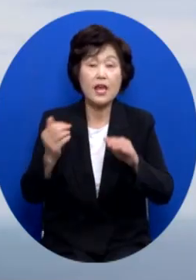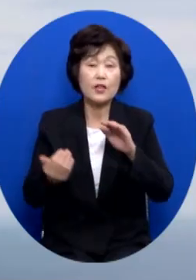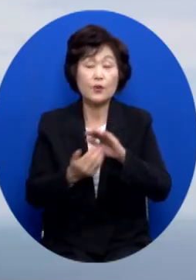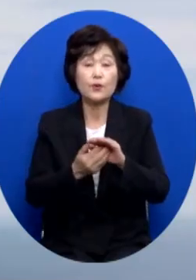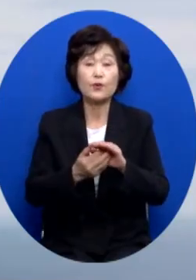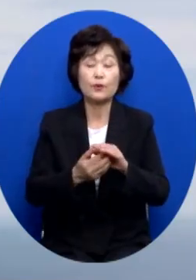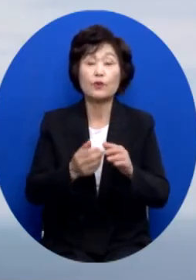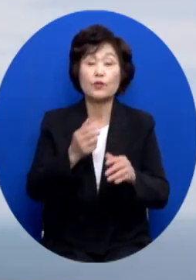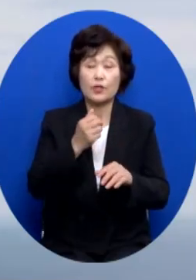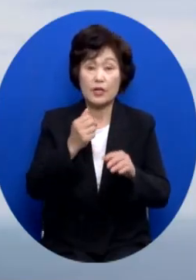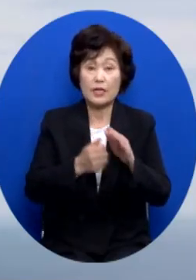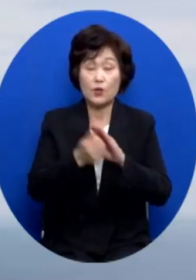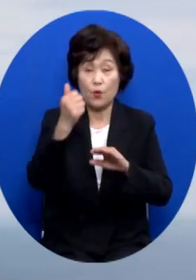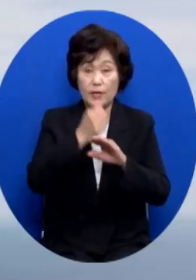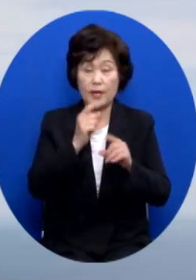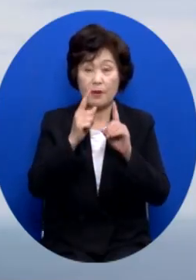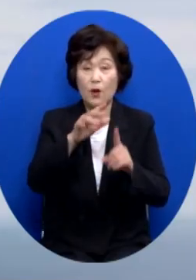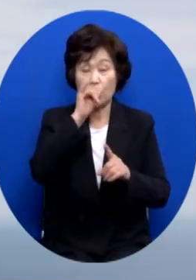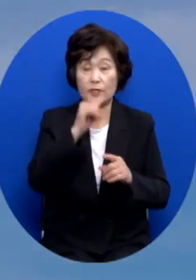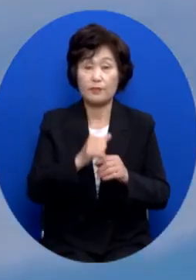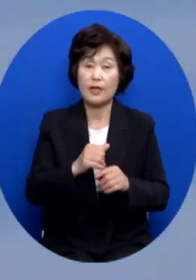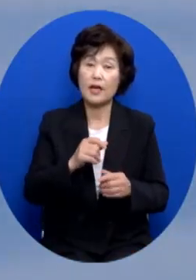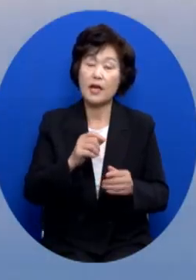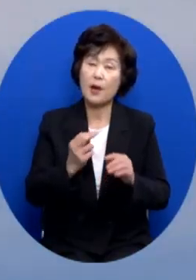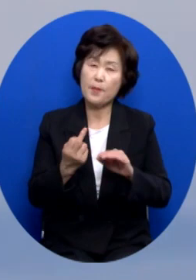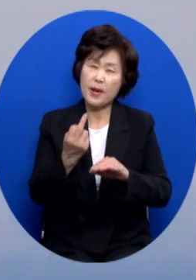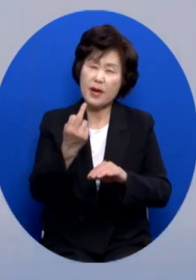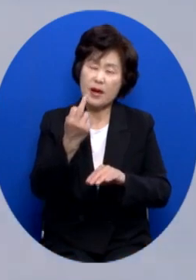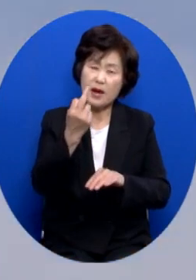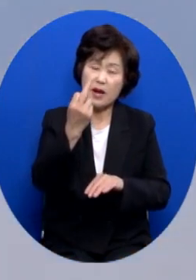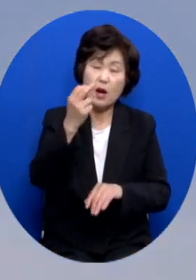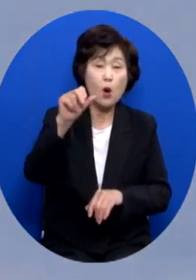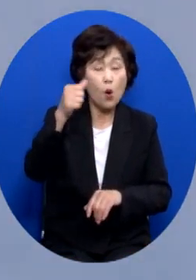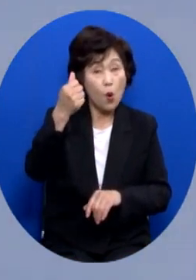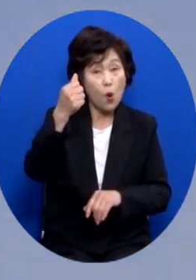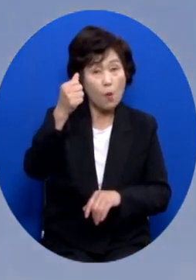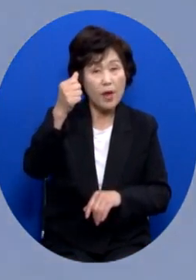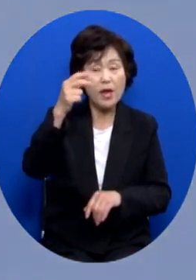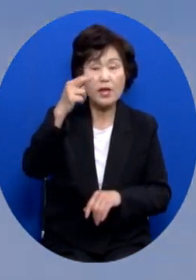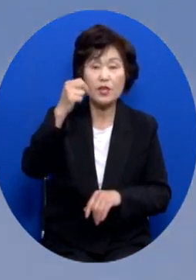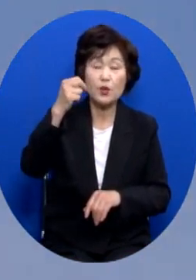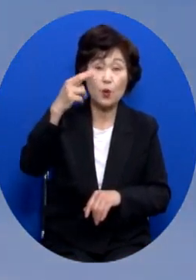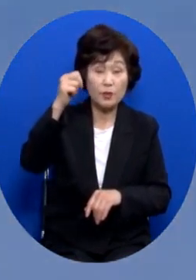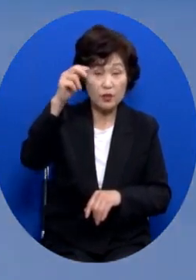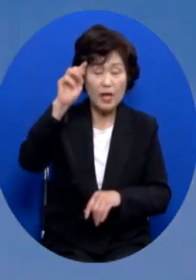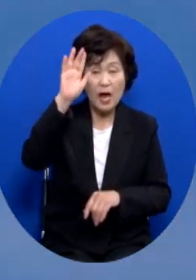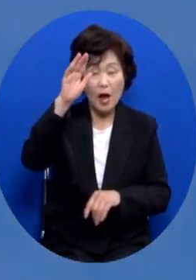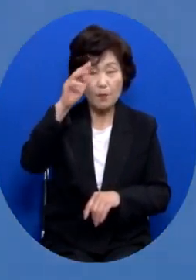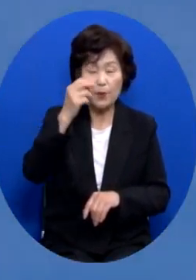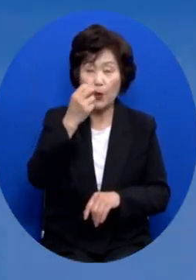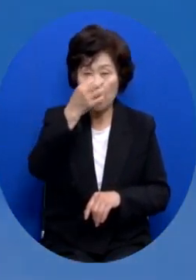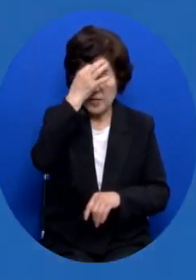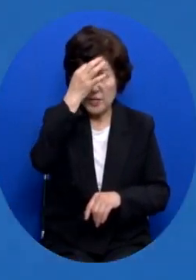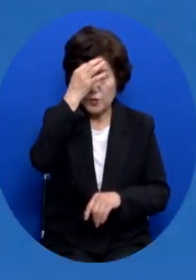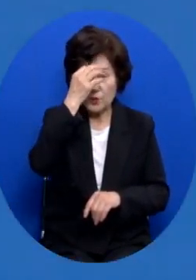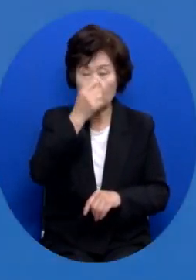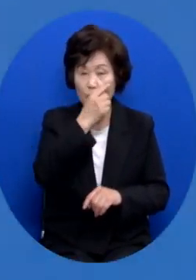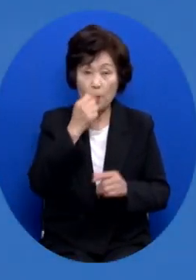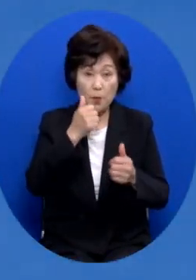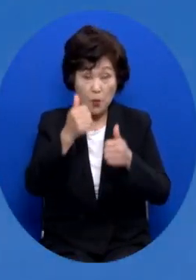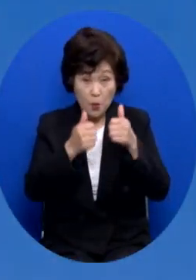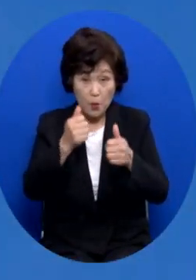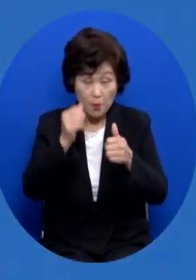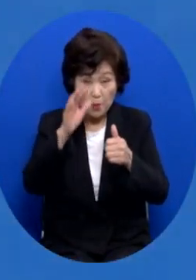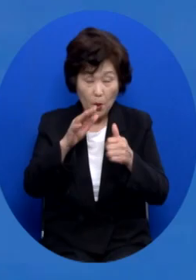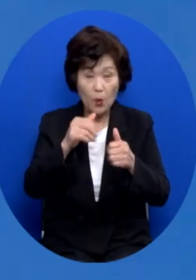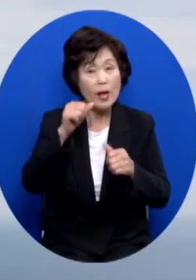밝혔습니다. 네온셋 1호는 약 500km 상공에서 앞으로 한 달 동안 성능 시험을 진행하고 이후 관측 영상